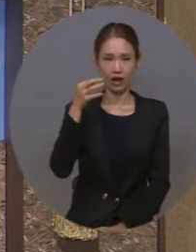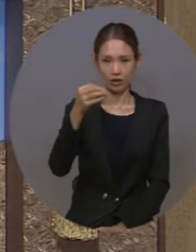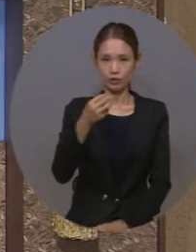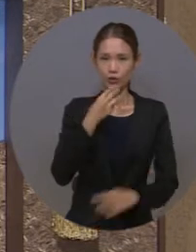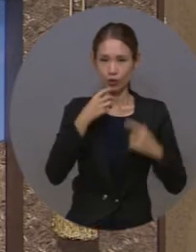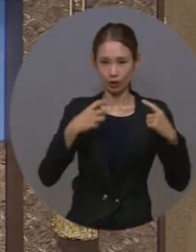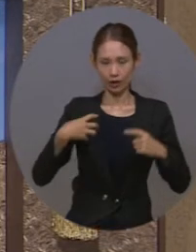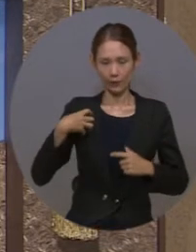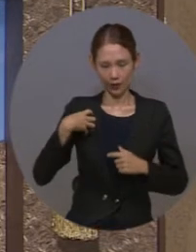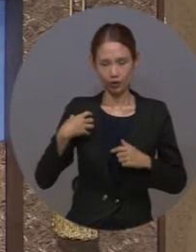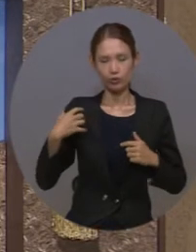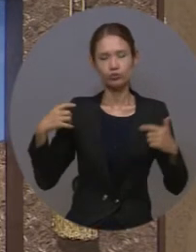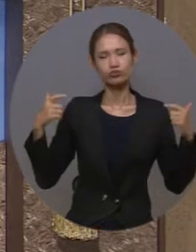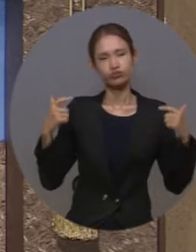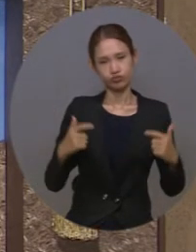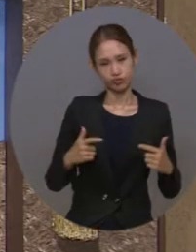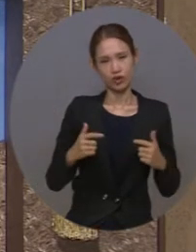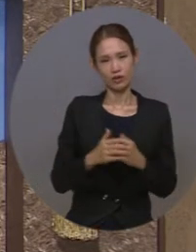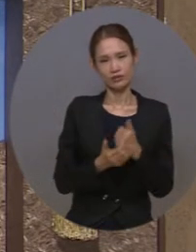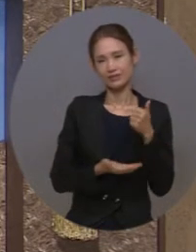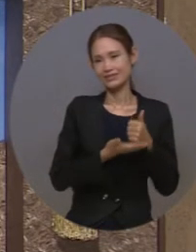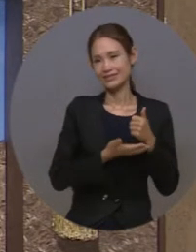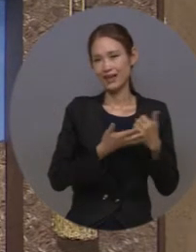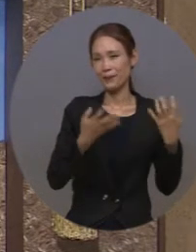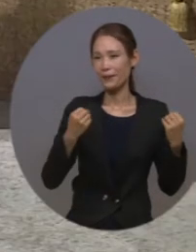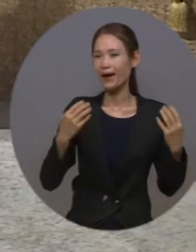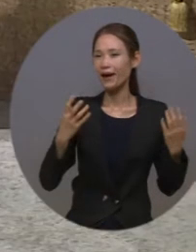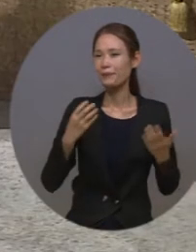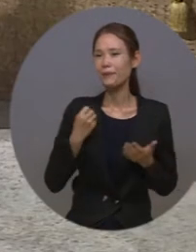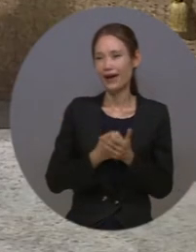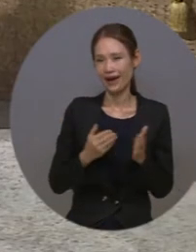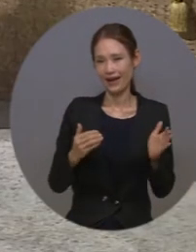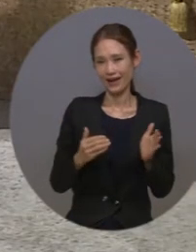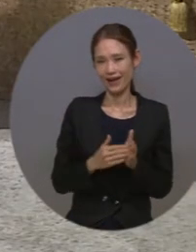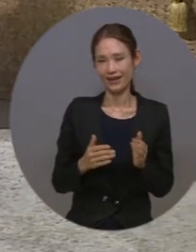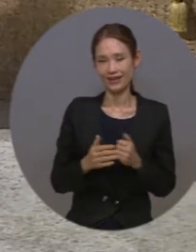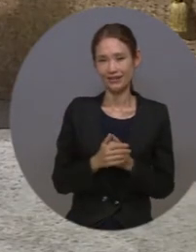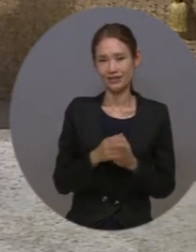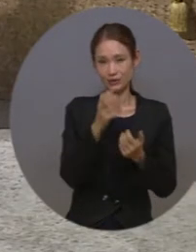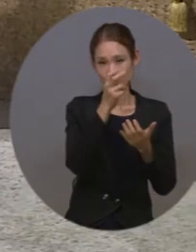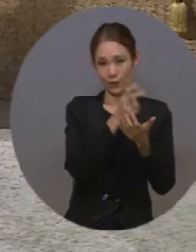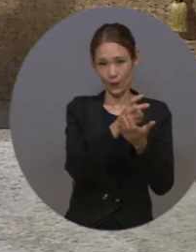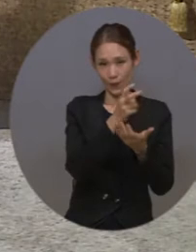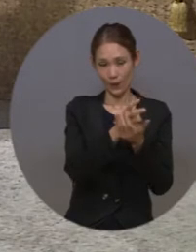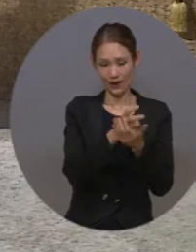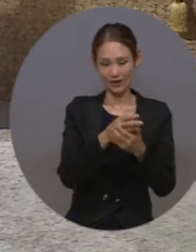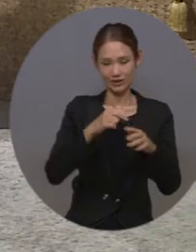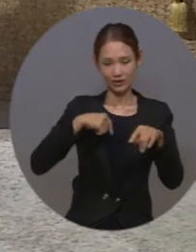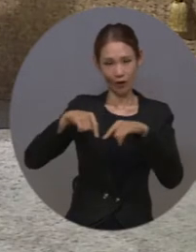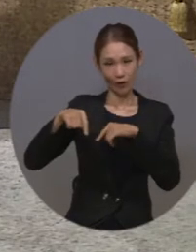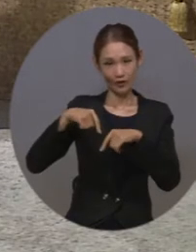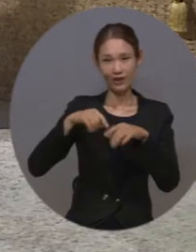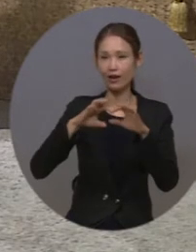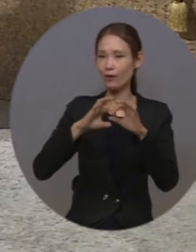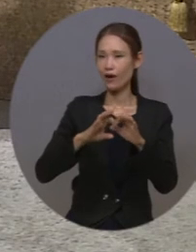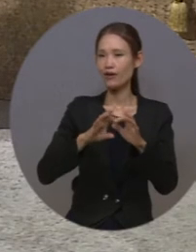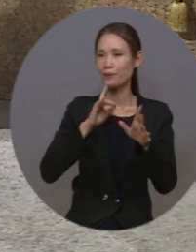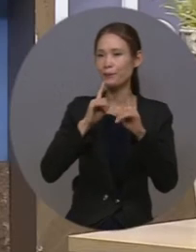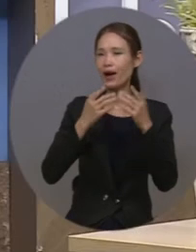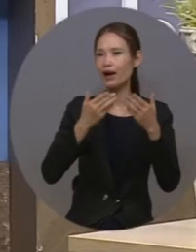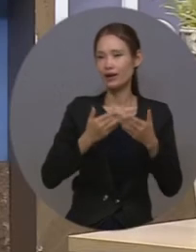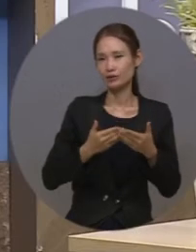덜고 그러니까요. 많이 칭찬을 받았습니다. 아, 네. 네. 또 그런 이제 조례나 정책에 대해서 이제 말씀을